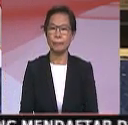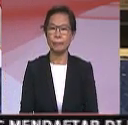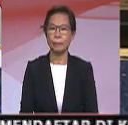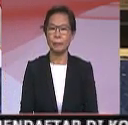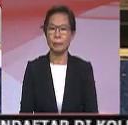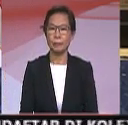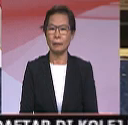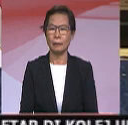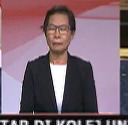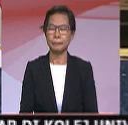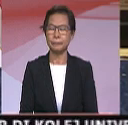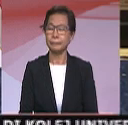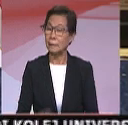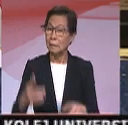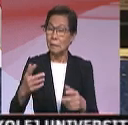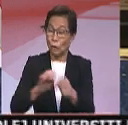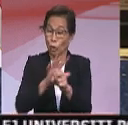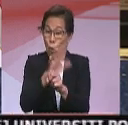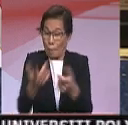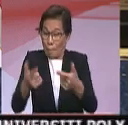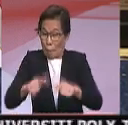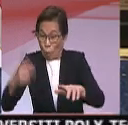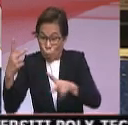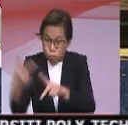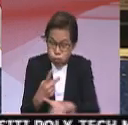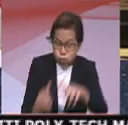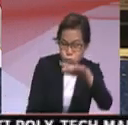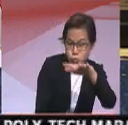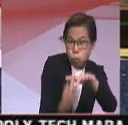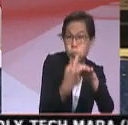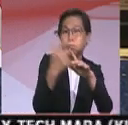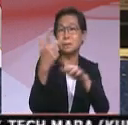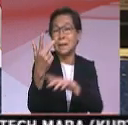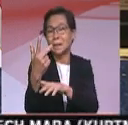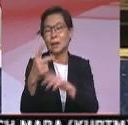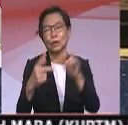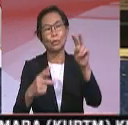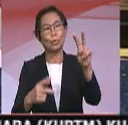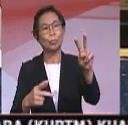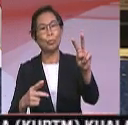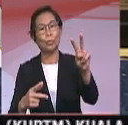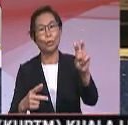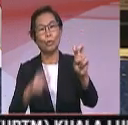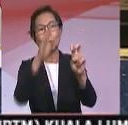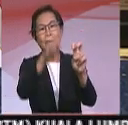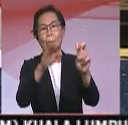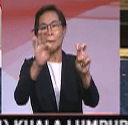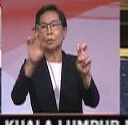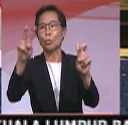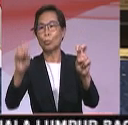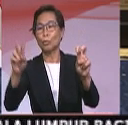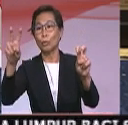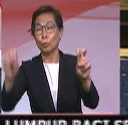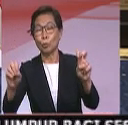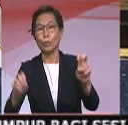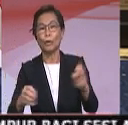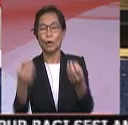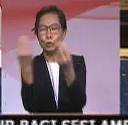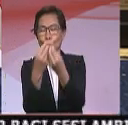Di dalam gelombang ketiga ini yang bermula pada 20 September 2020, sejumlah